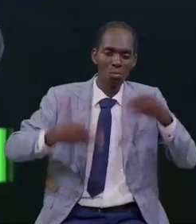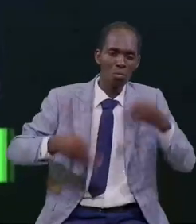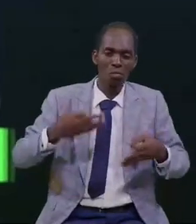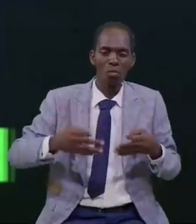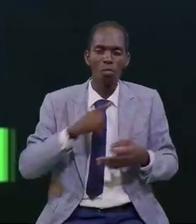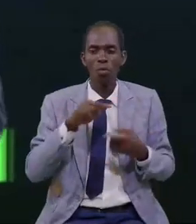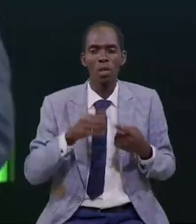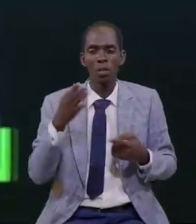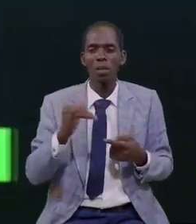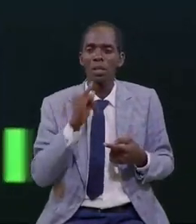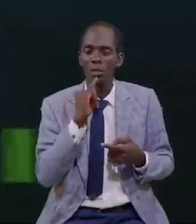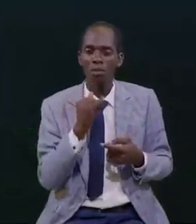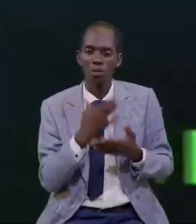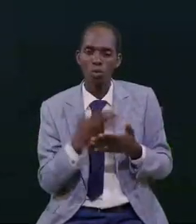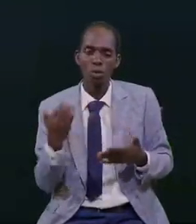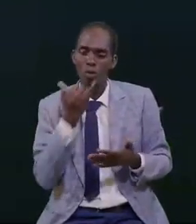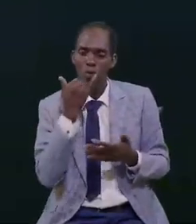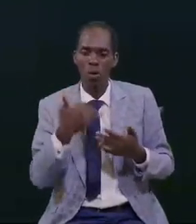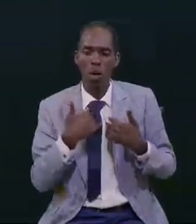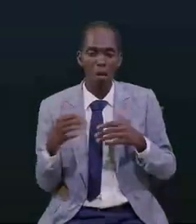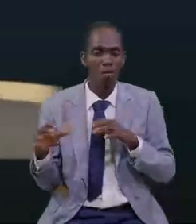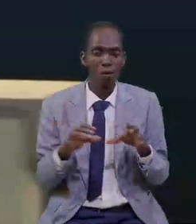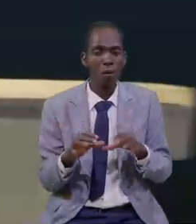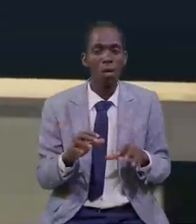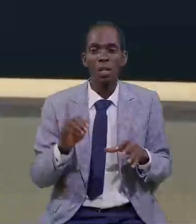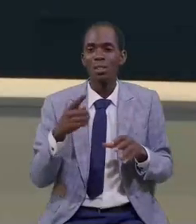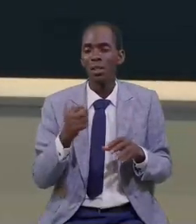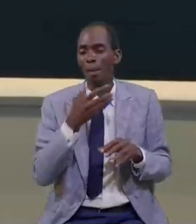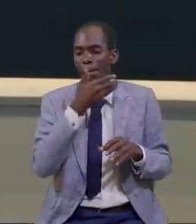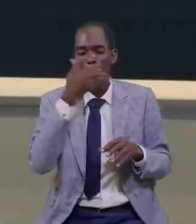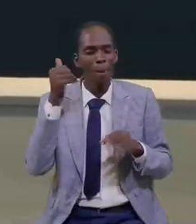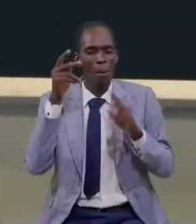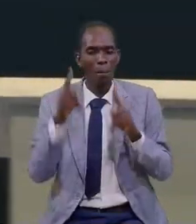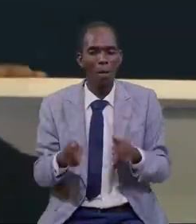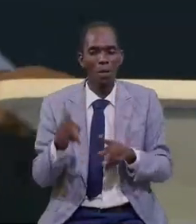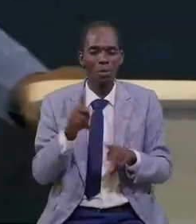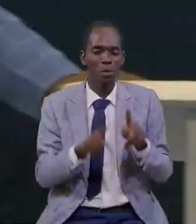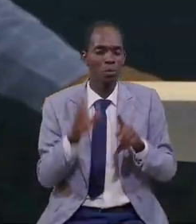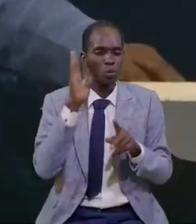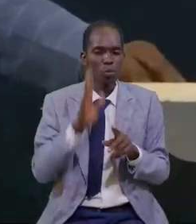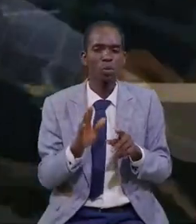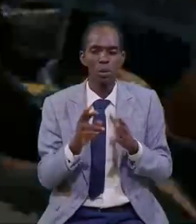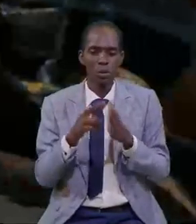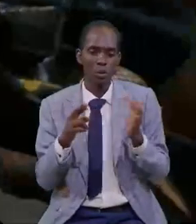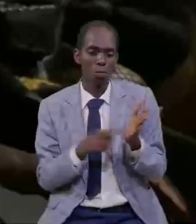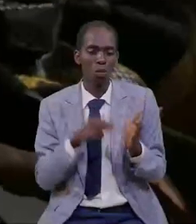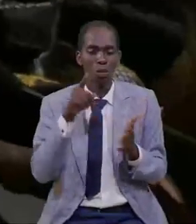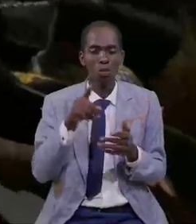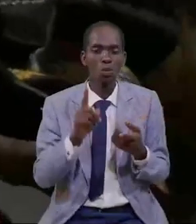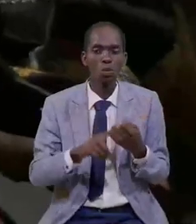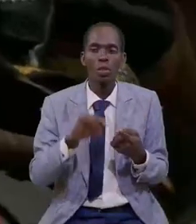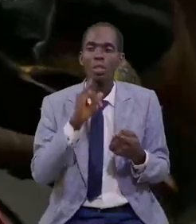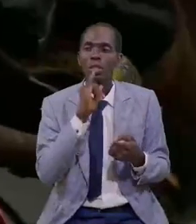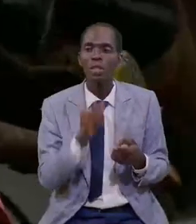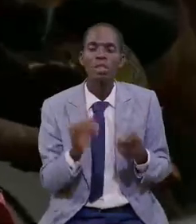mauvais le la meilleure personne chez qui on peut te reporter c'est te reporter à Jésus